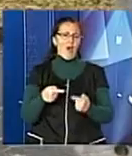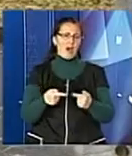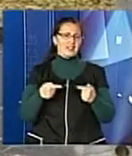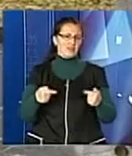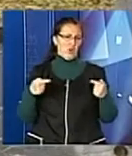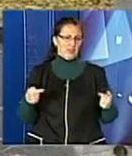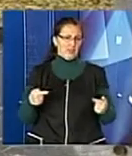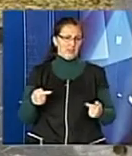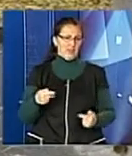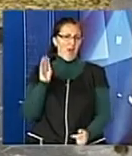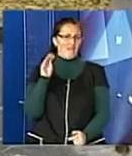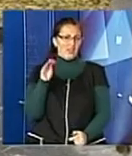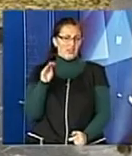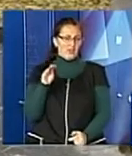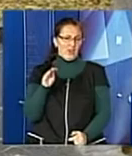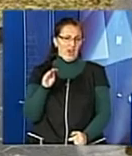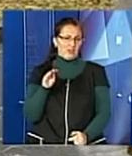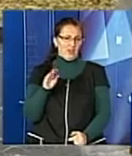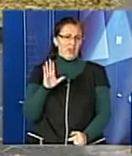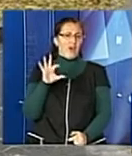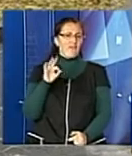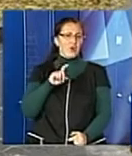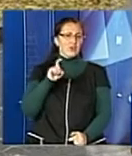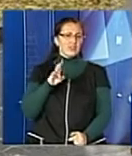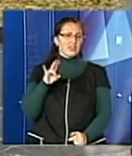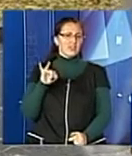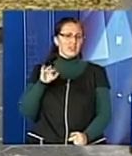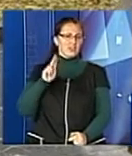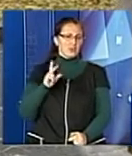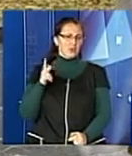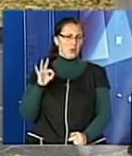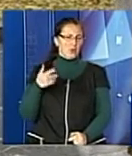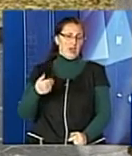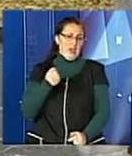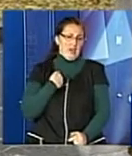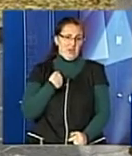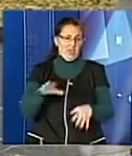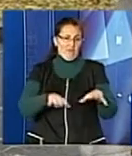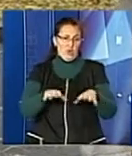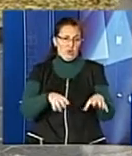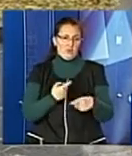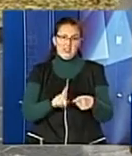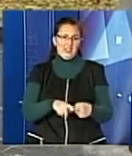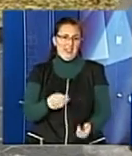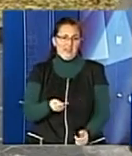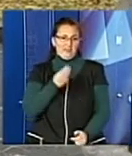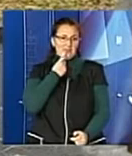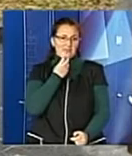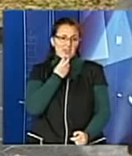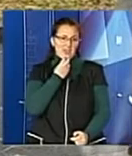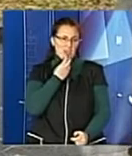експоната. Звинувачувати Возницького і мене в якійсь корупції – це просто якісь, якось смішно, тому що